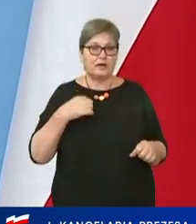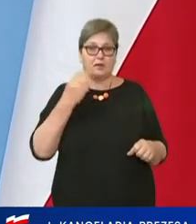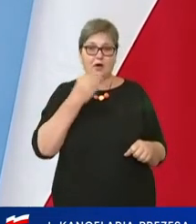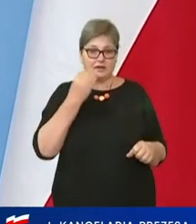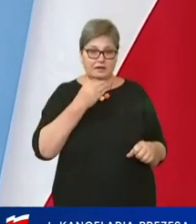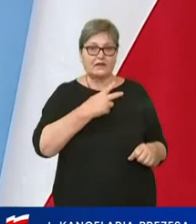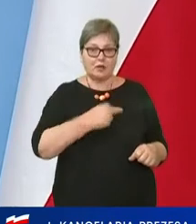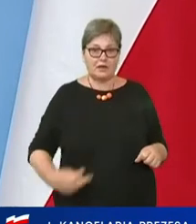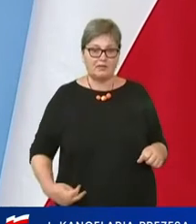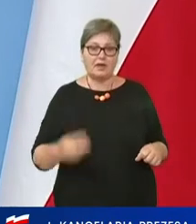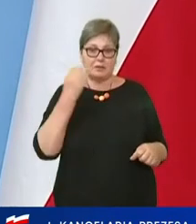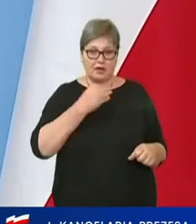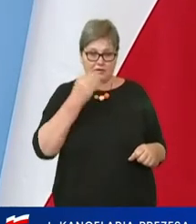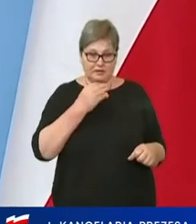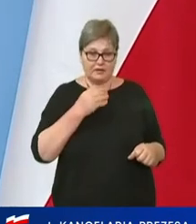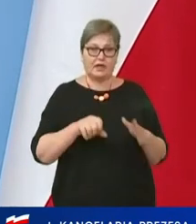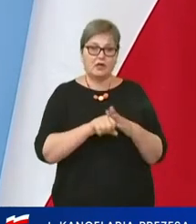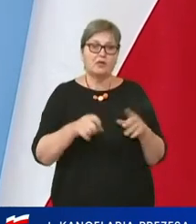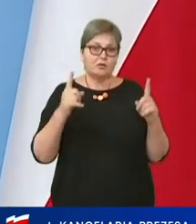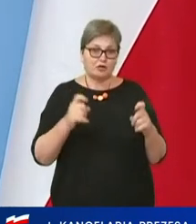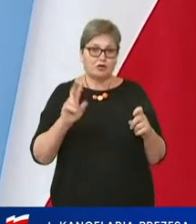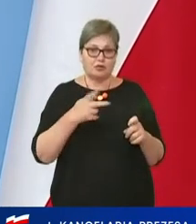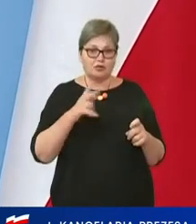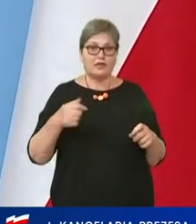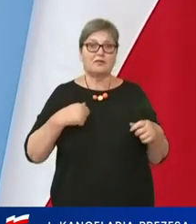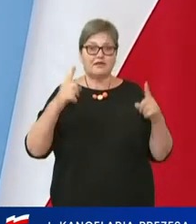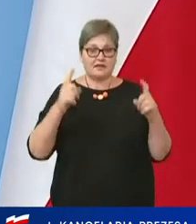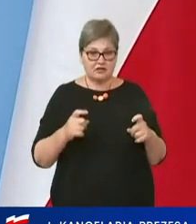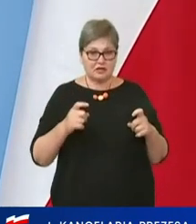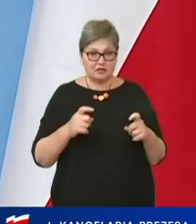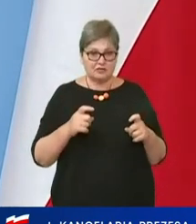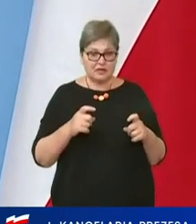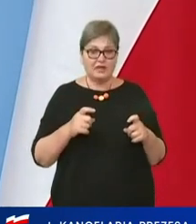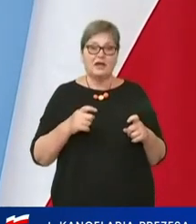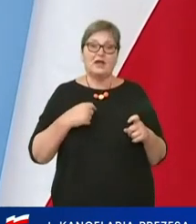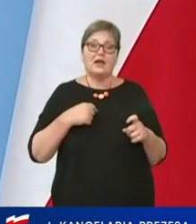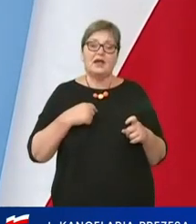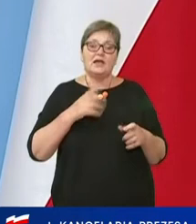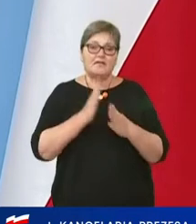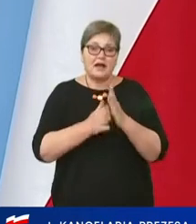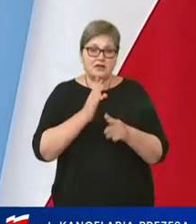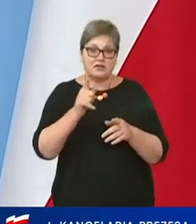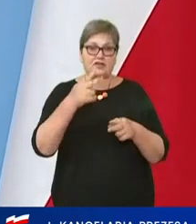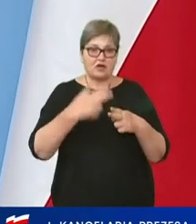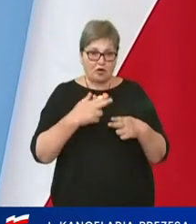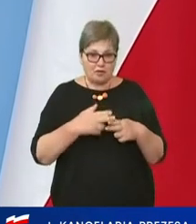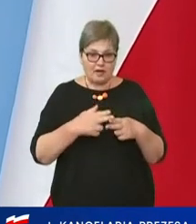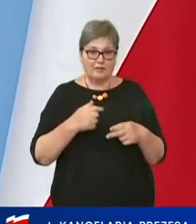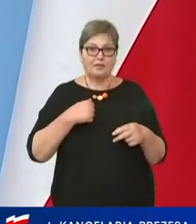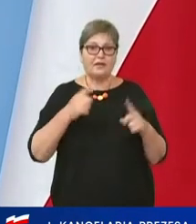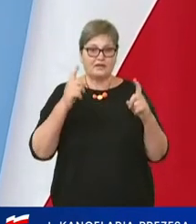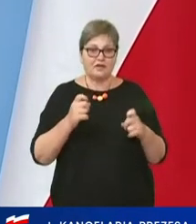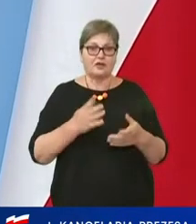kiedy zaczęliśmy borykać się z pandemią koronawirusa, jako rząd zaczęliśmy wspierać